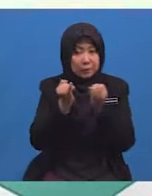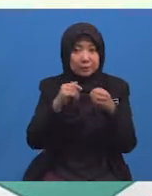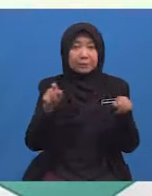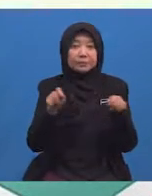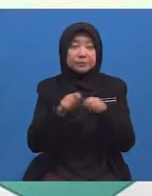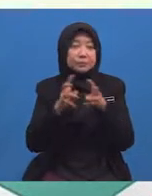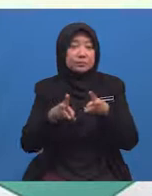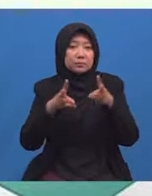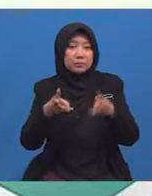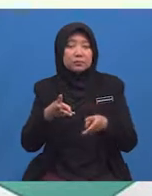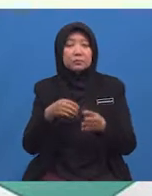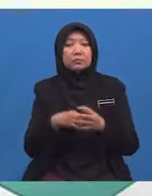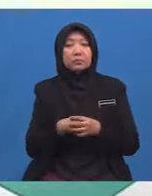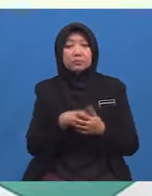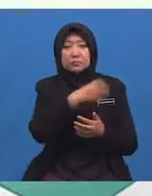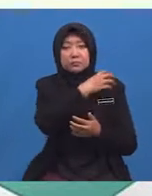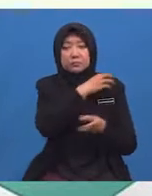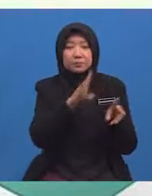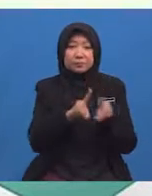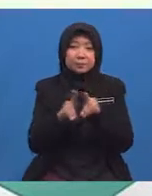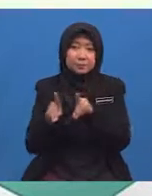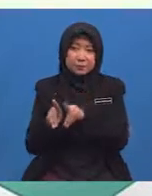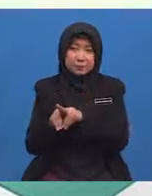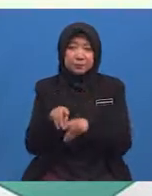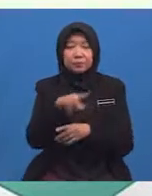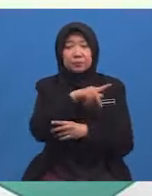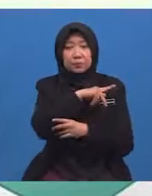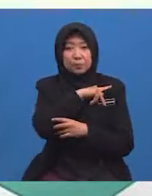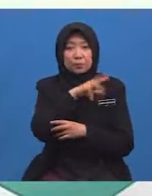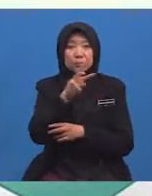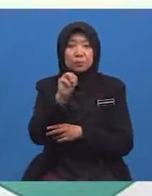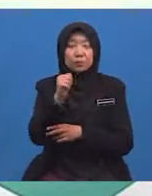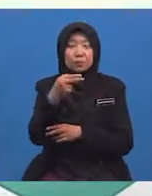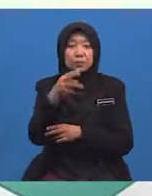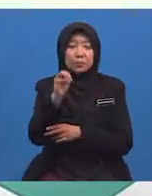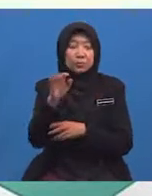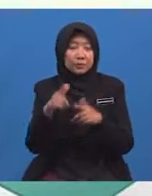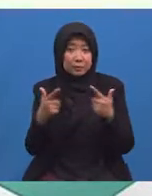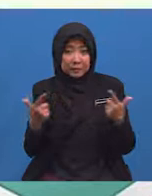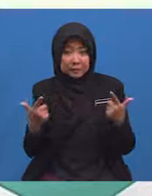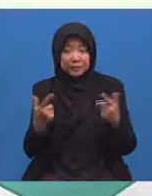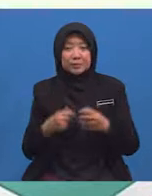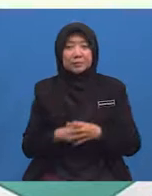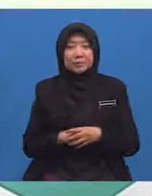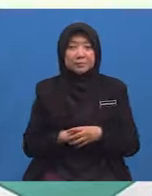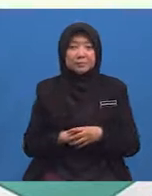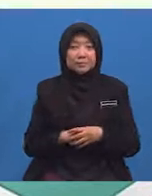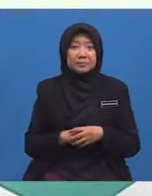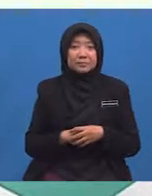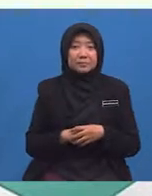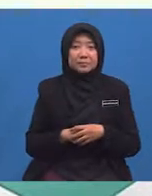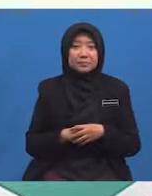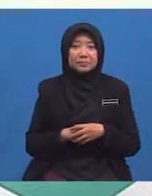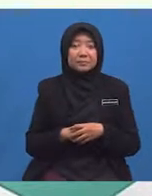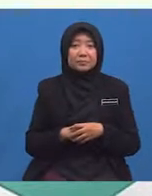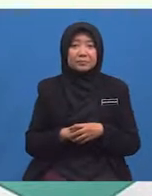watak seperti watak pegawai daerah, pengulu mamut dan beberapa watak lain.